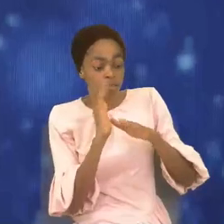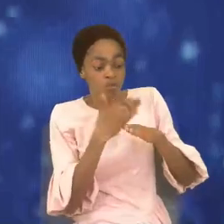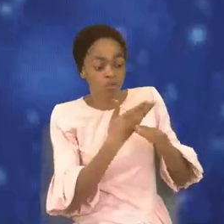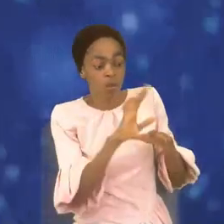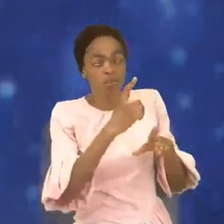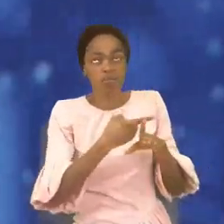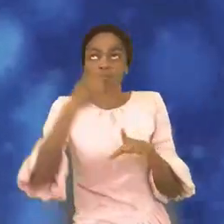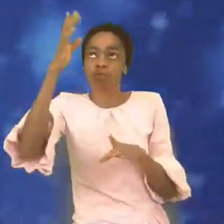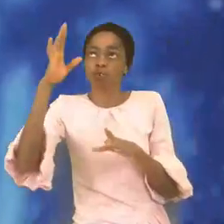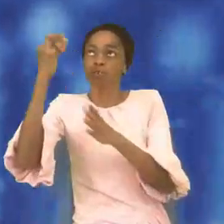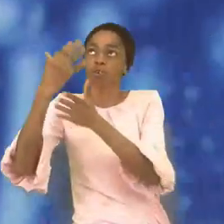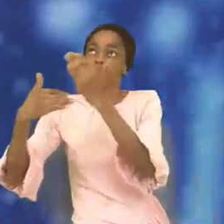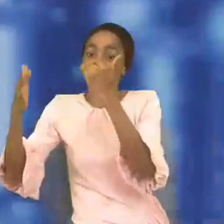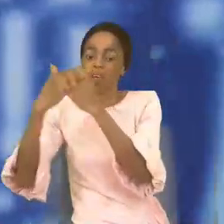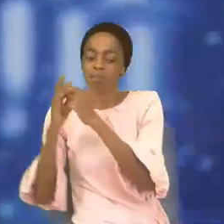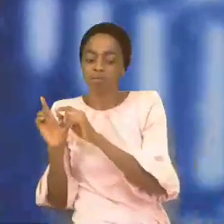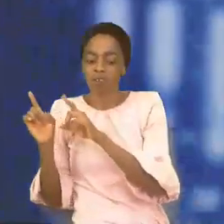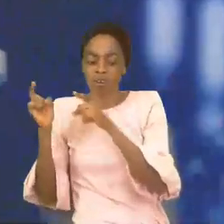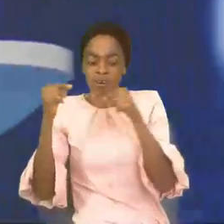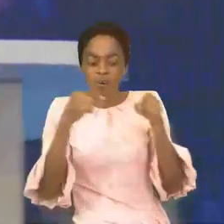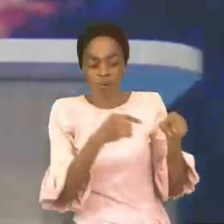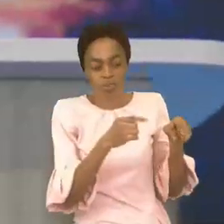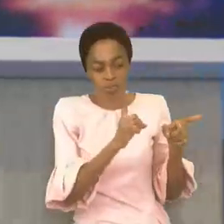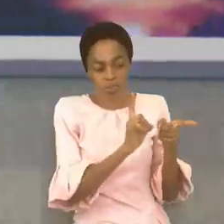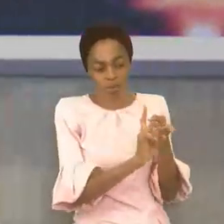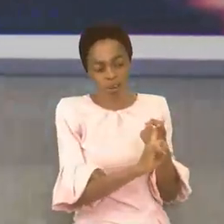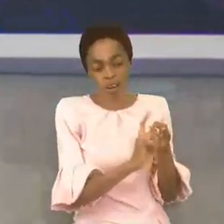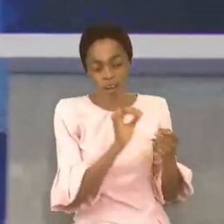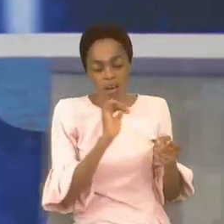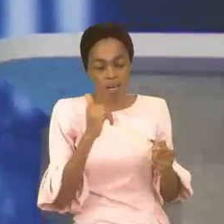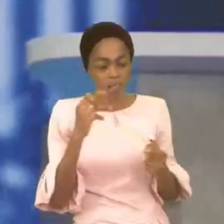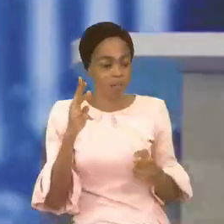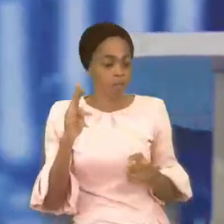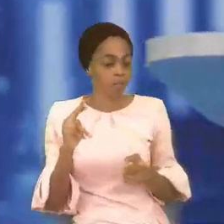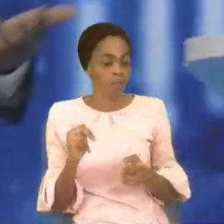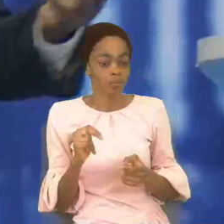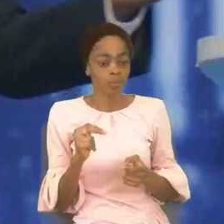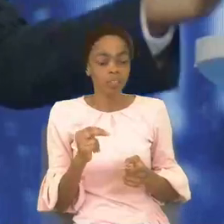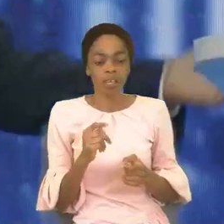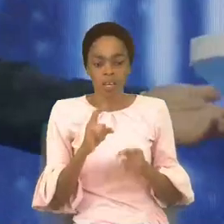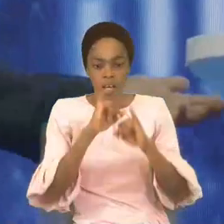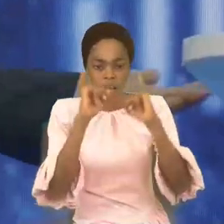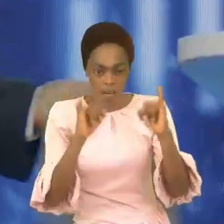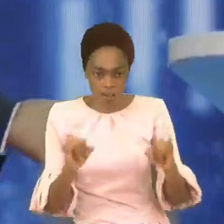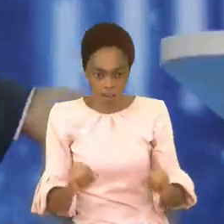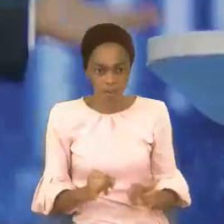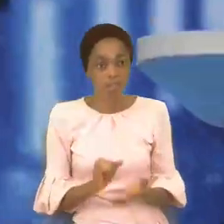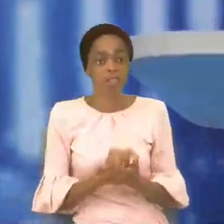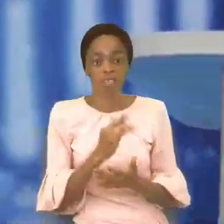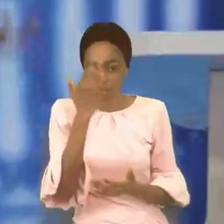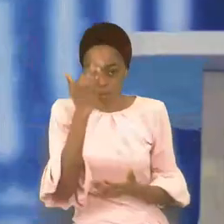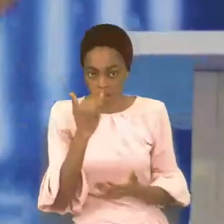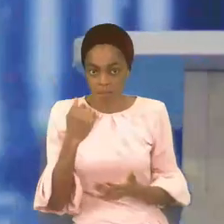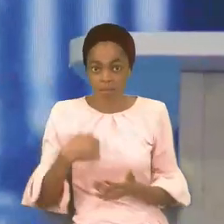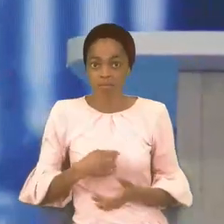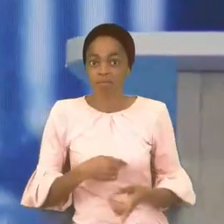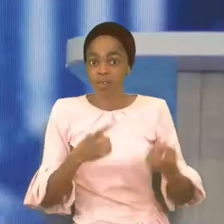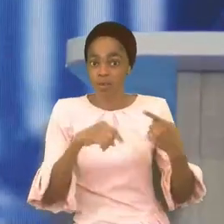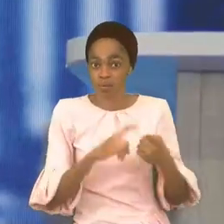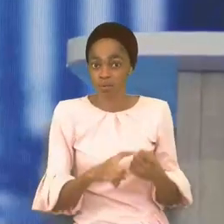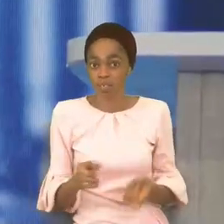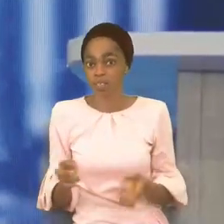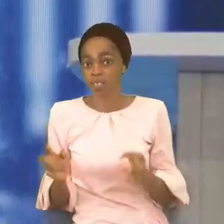du Dieu des cieux, sur une idole. Ça, c'est la raison pour laquelle, comme nous venons à la retraite ou